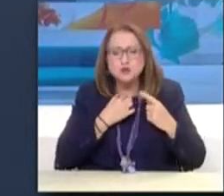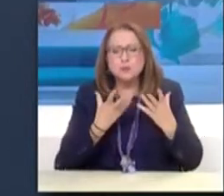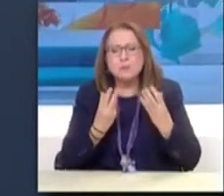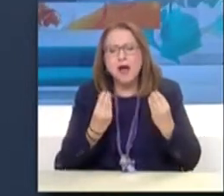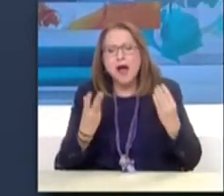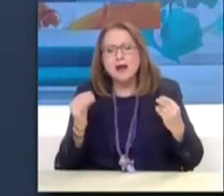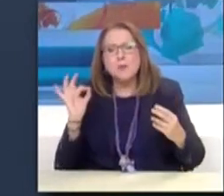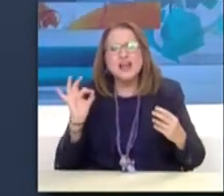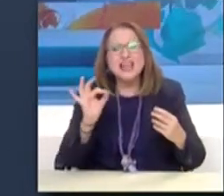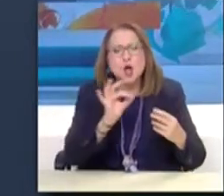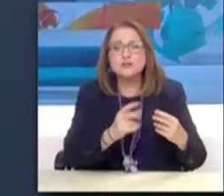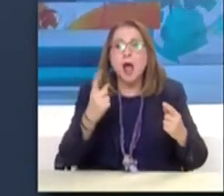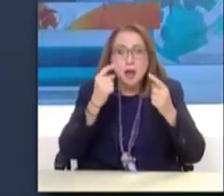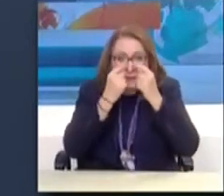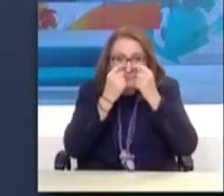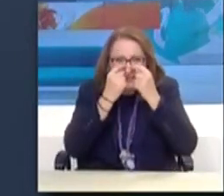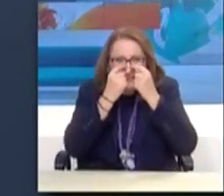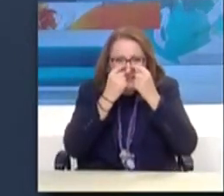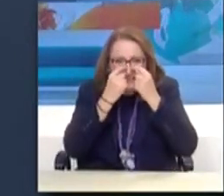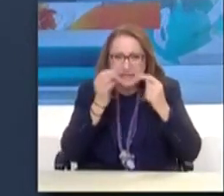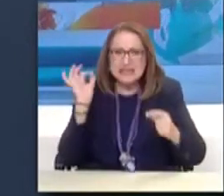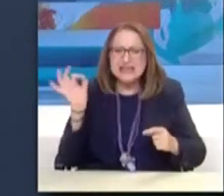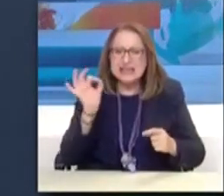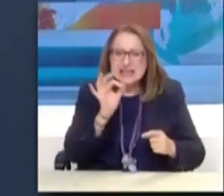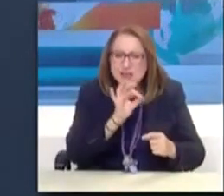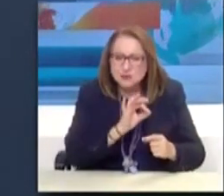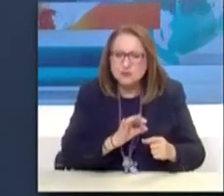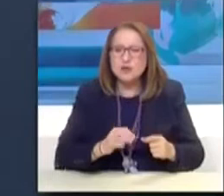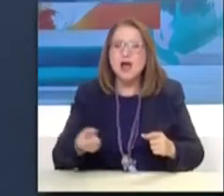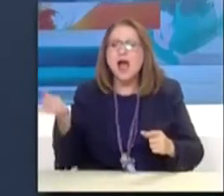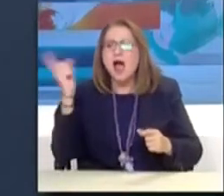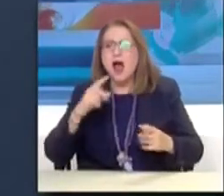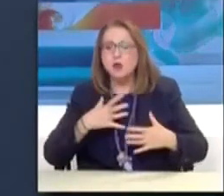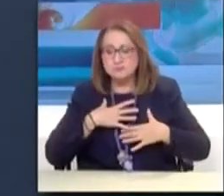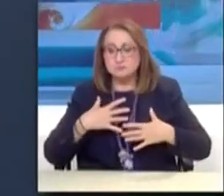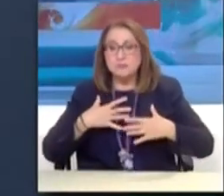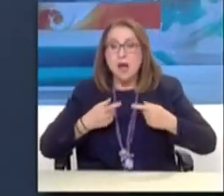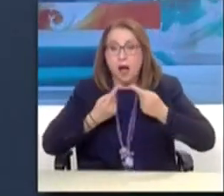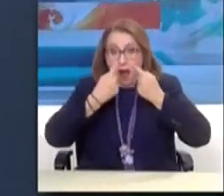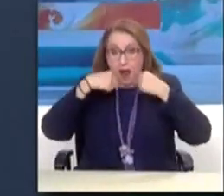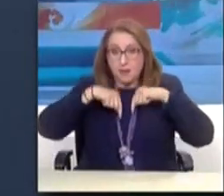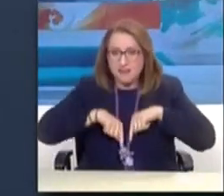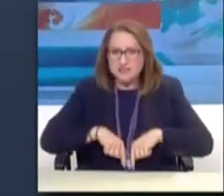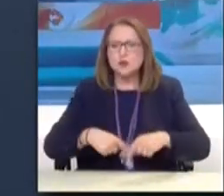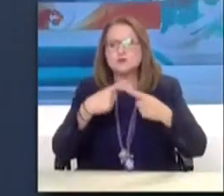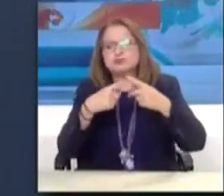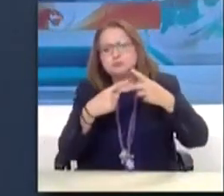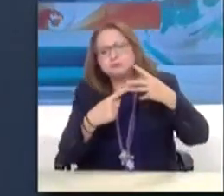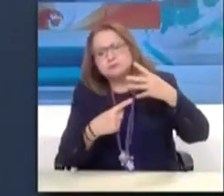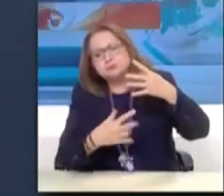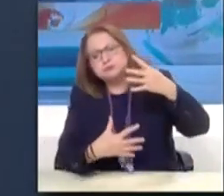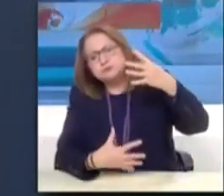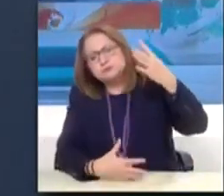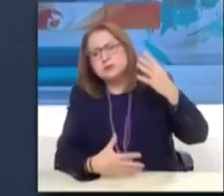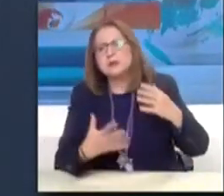τύποι, τους ρινοϊούς, τους μποκαϊούς, τον αναπνευστικό συγκυτιακό ιό και